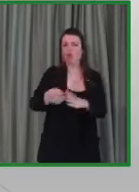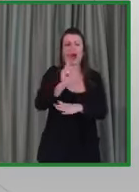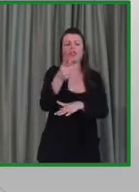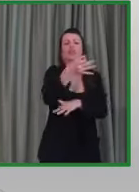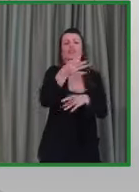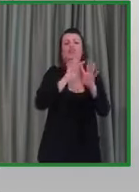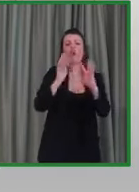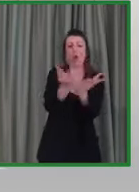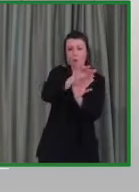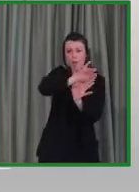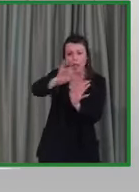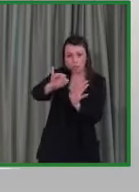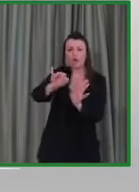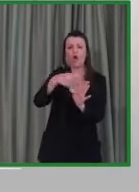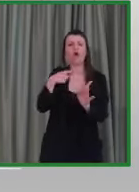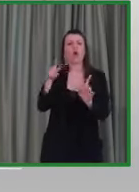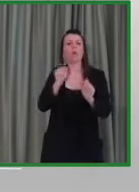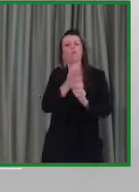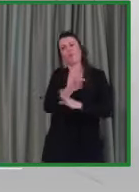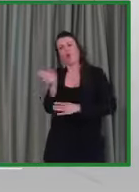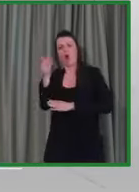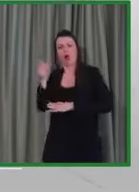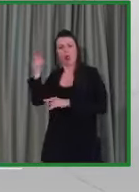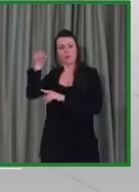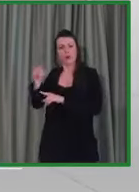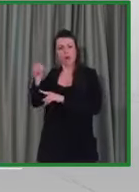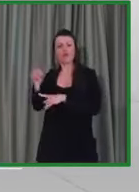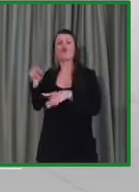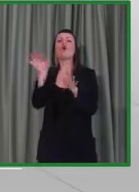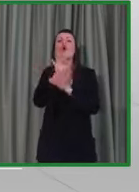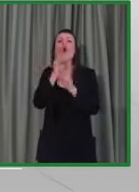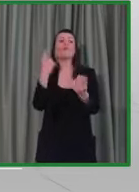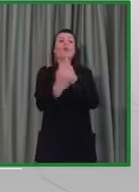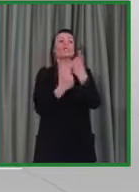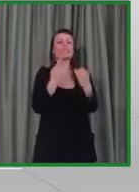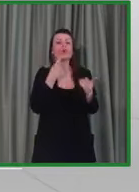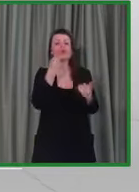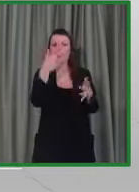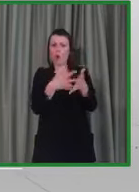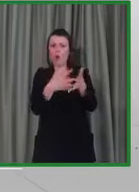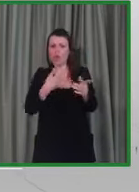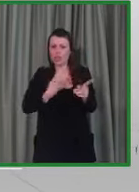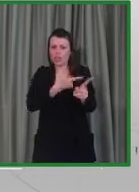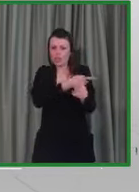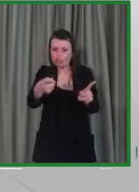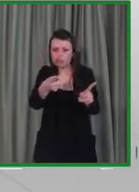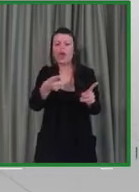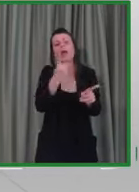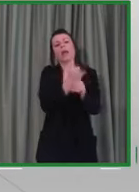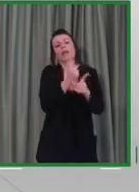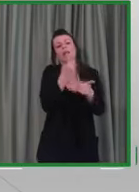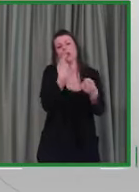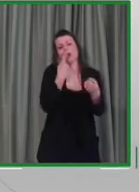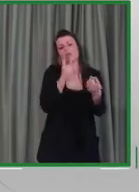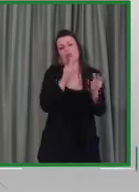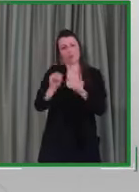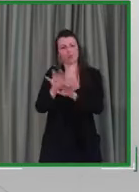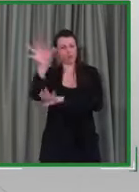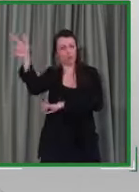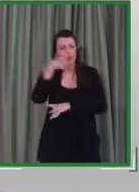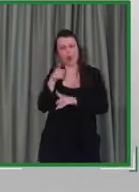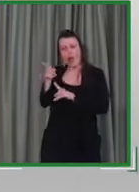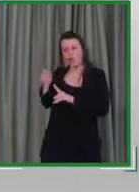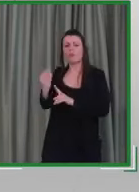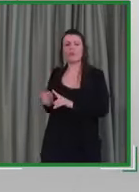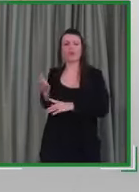situazioni critiche che quindi invece devono essere spostati ho incontrato la realtà